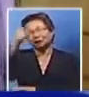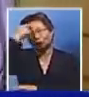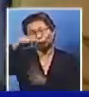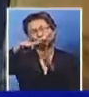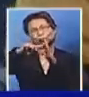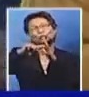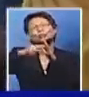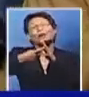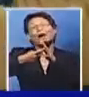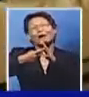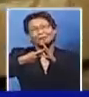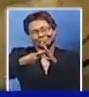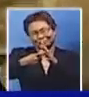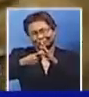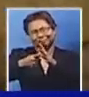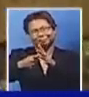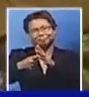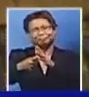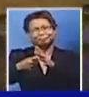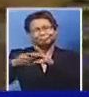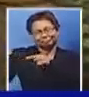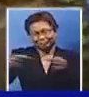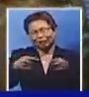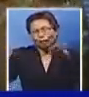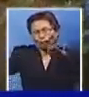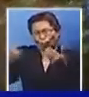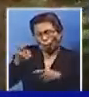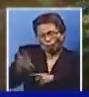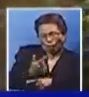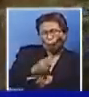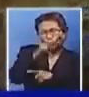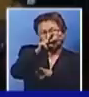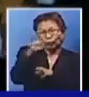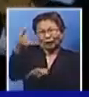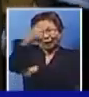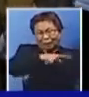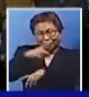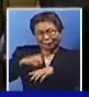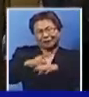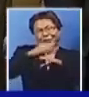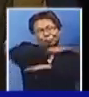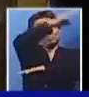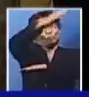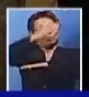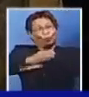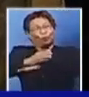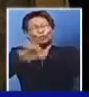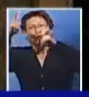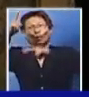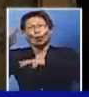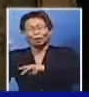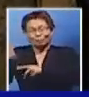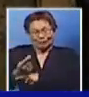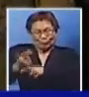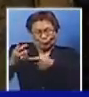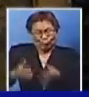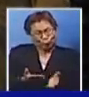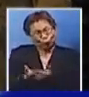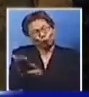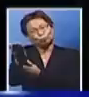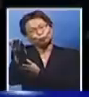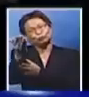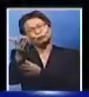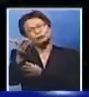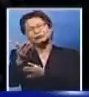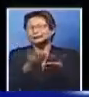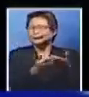bermula. Ini kerana sejak pulang dari menjalani latihan selama 21 hari di Pergunungan Dalat, Vietnam, sekaligus mengorbankan